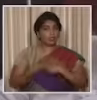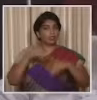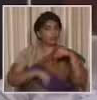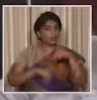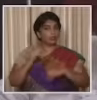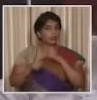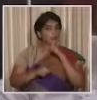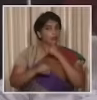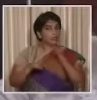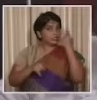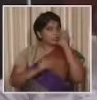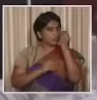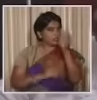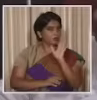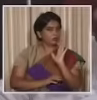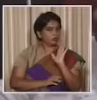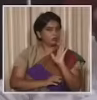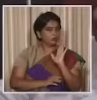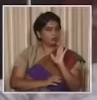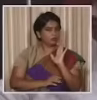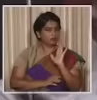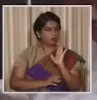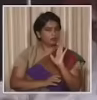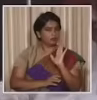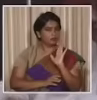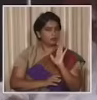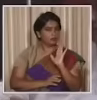කතා කරන්න දෙන්නා. එතකොට බබ හන්නේ